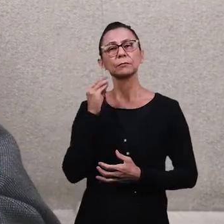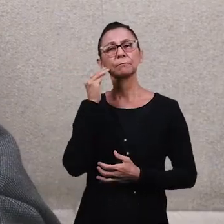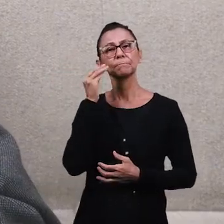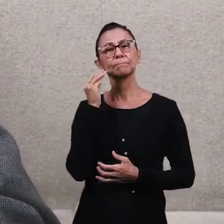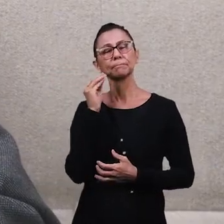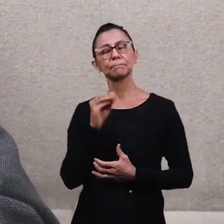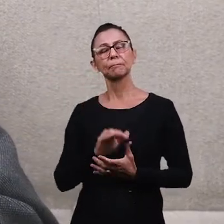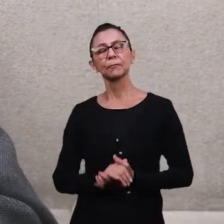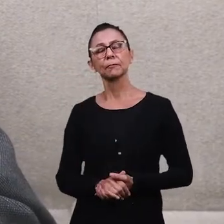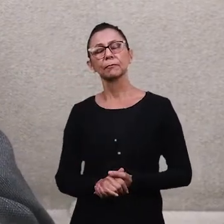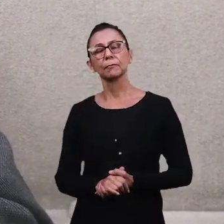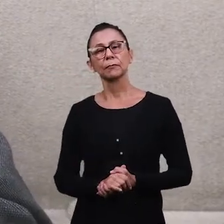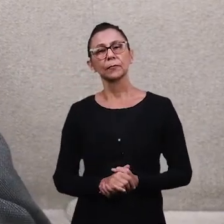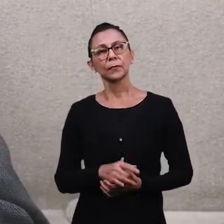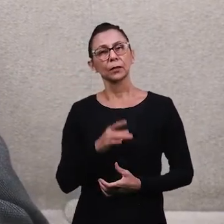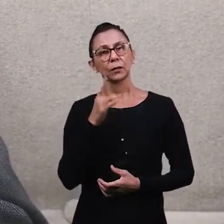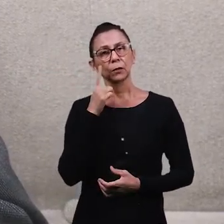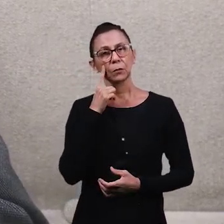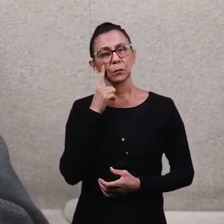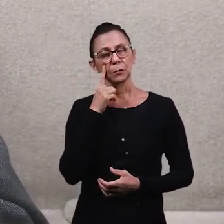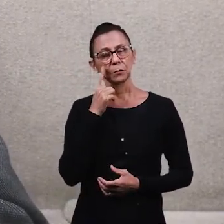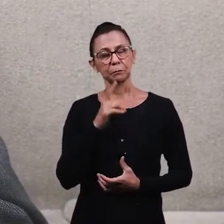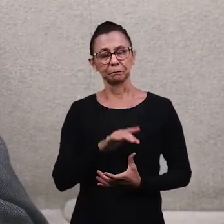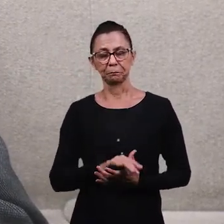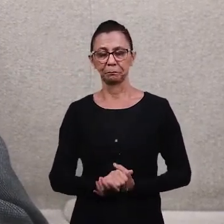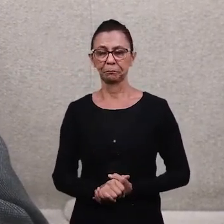entend. Regardez bien.